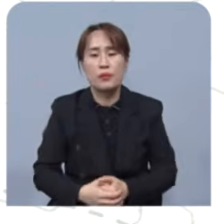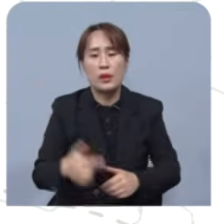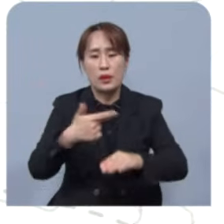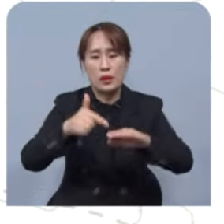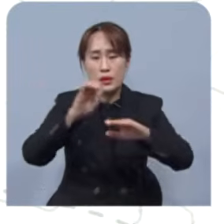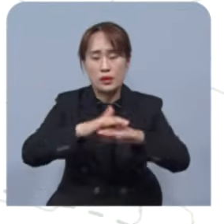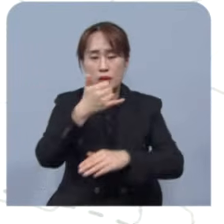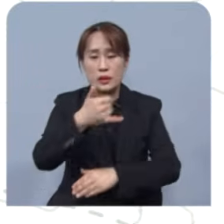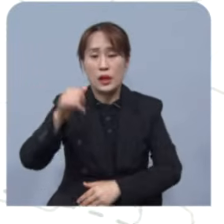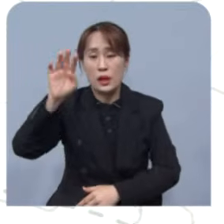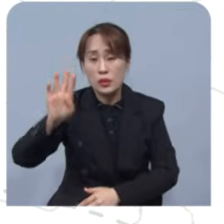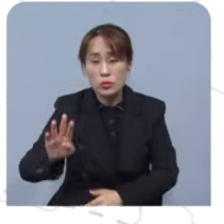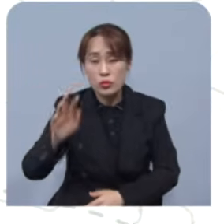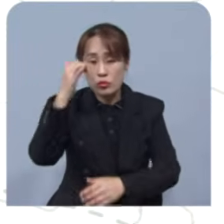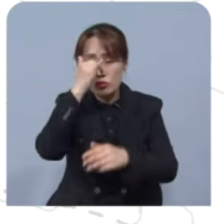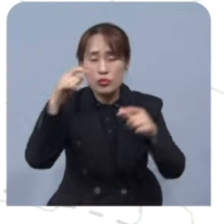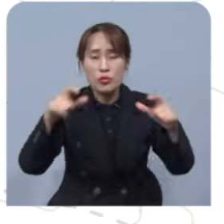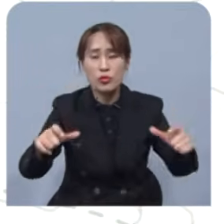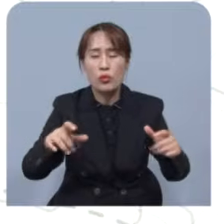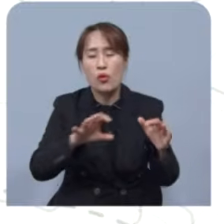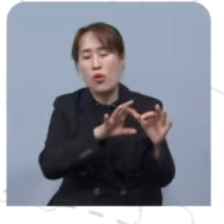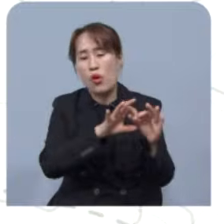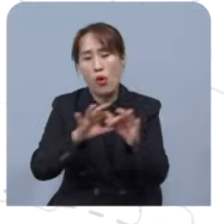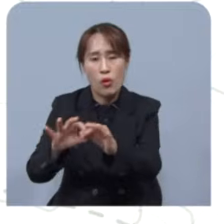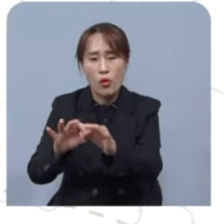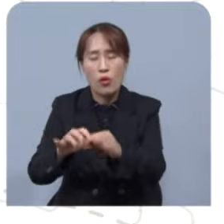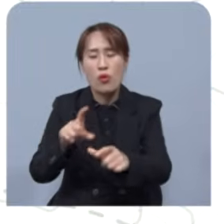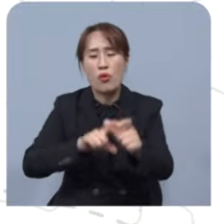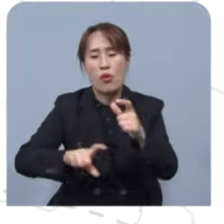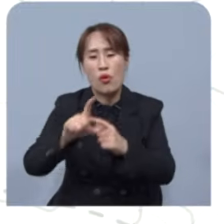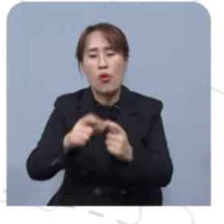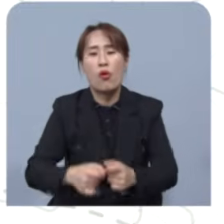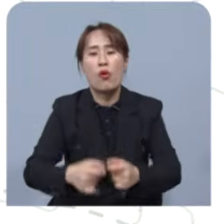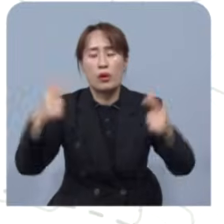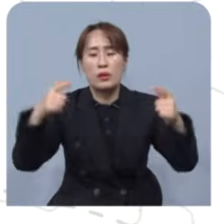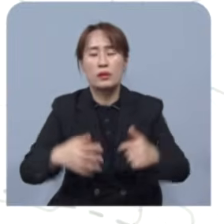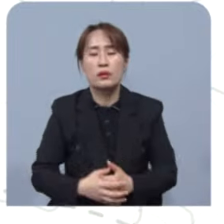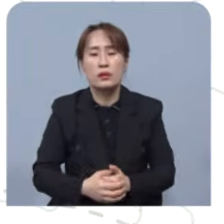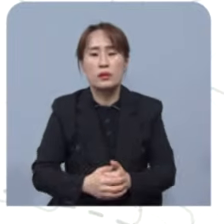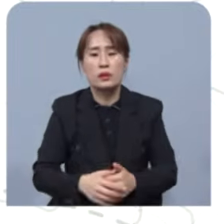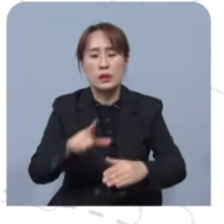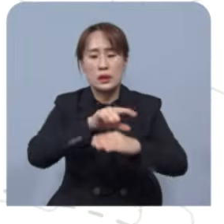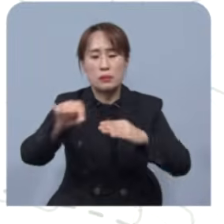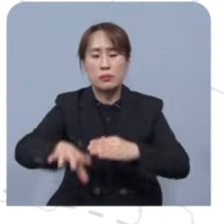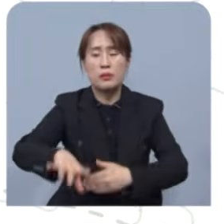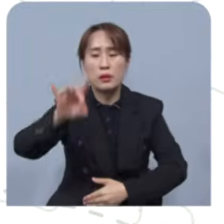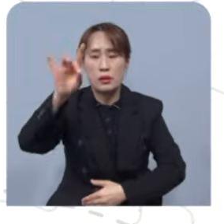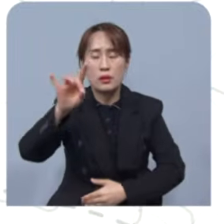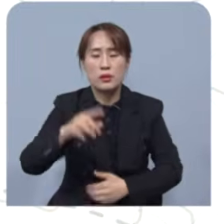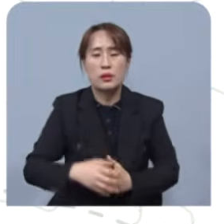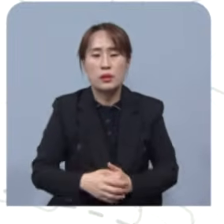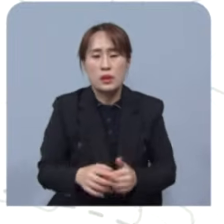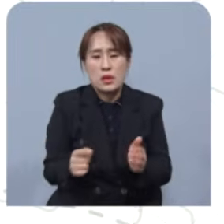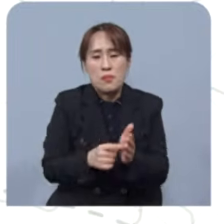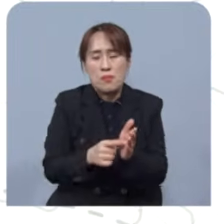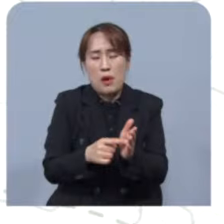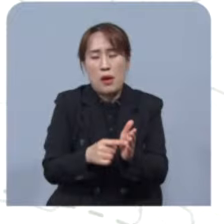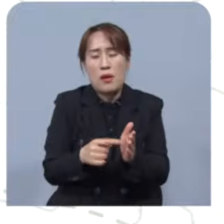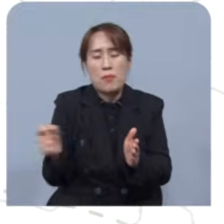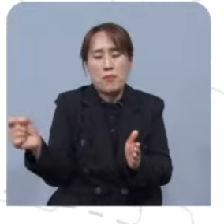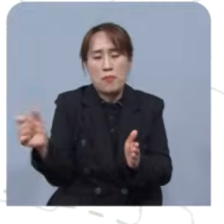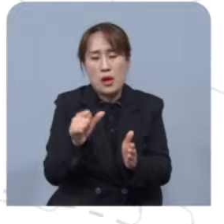대전, 세종 등 충청권 연계를 강화하겠습니다. 지방 최초의 광역